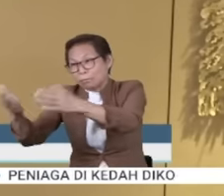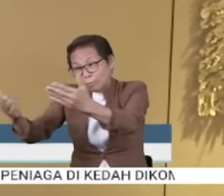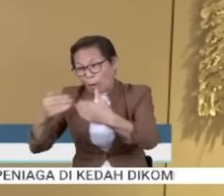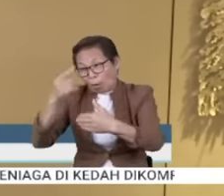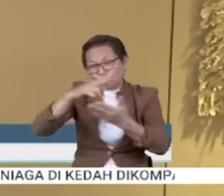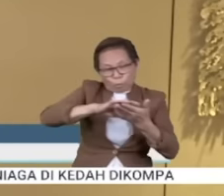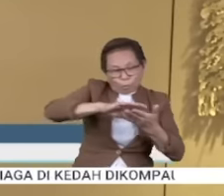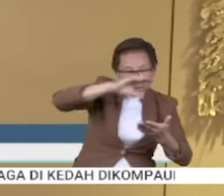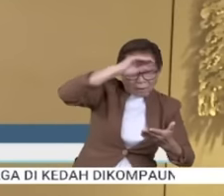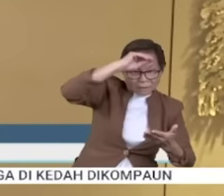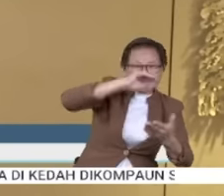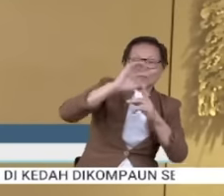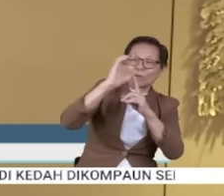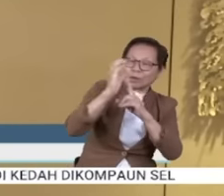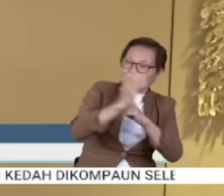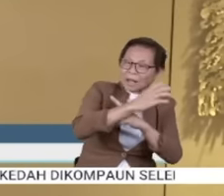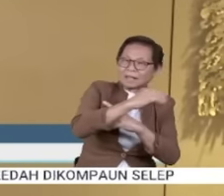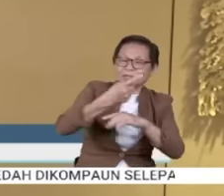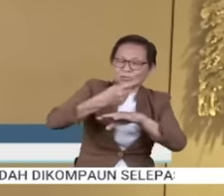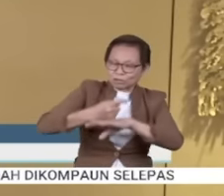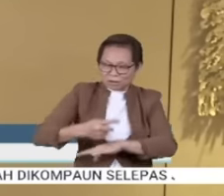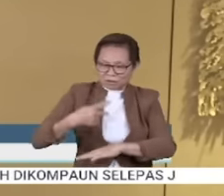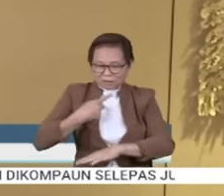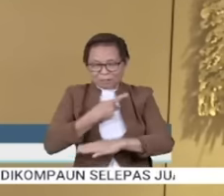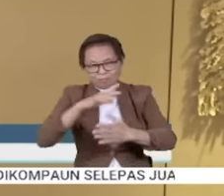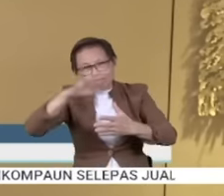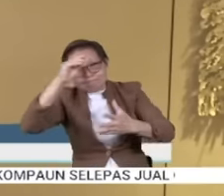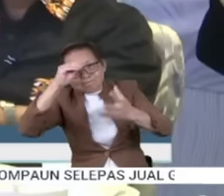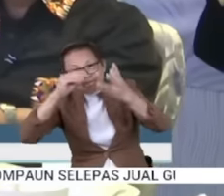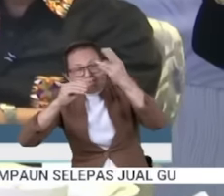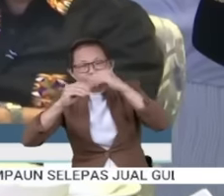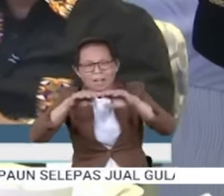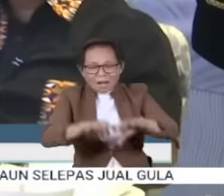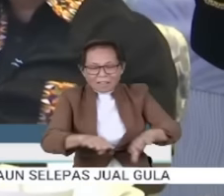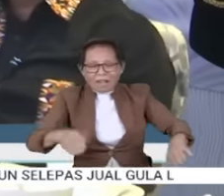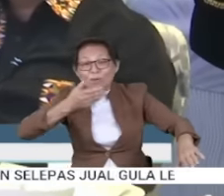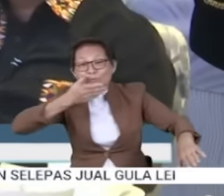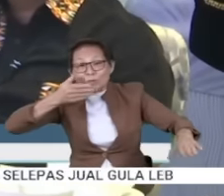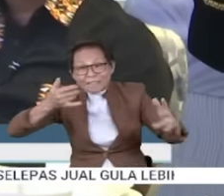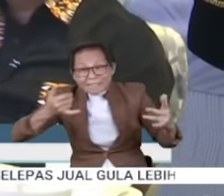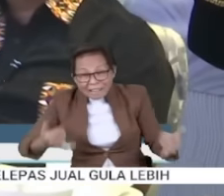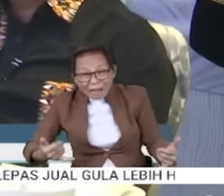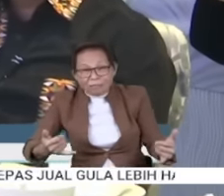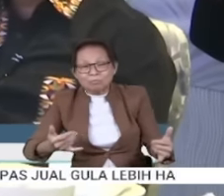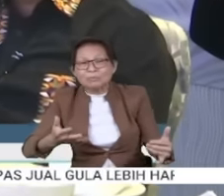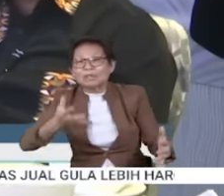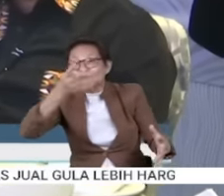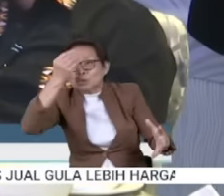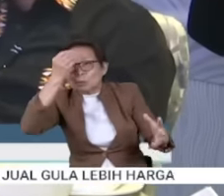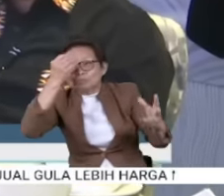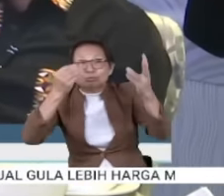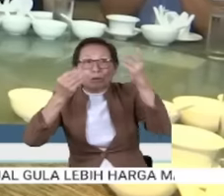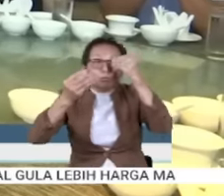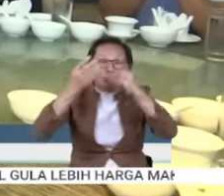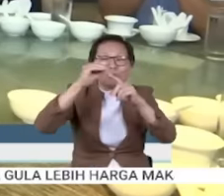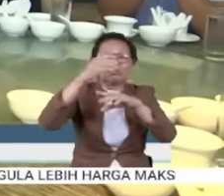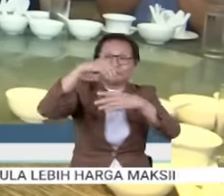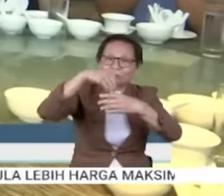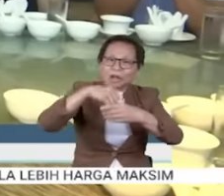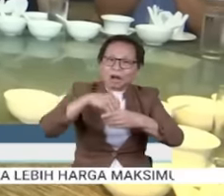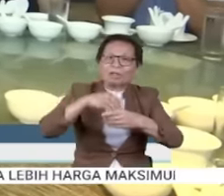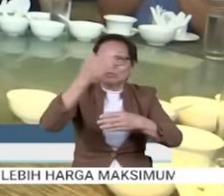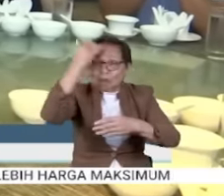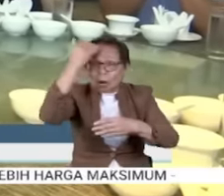untuk belajar dalam kebudayaan dan tradisi kita supaya anak-anak muda zaman sekarang lebih tahu dalam tradisi